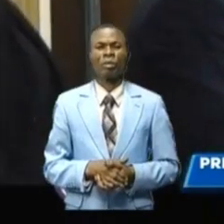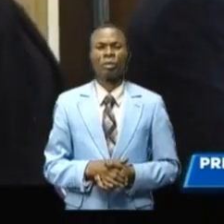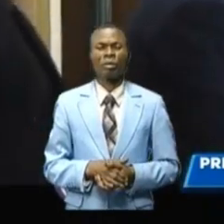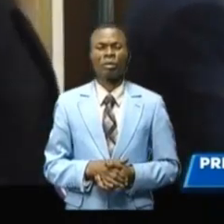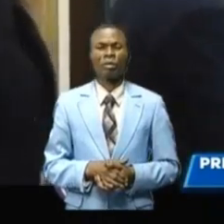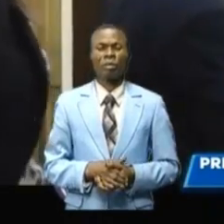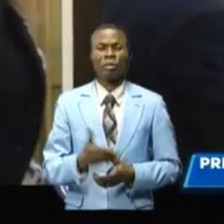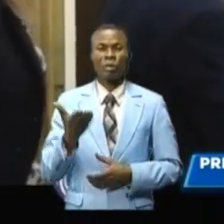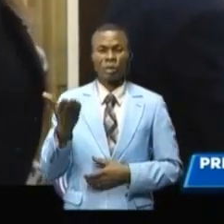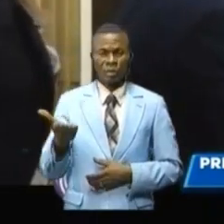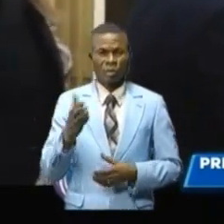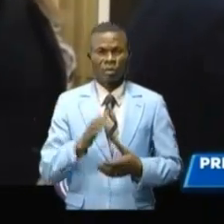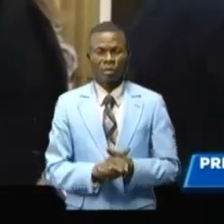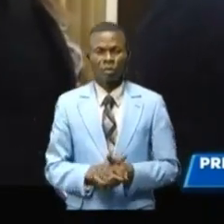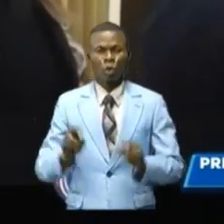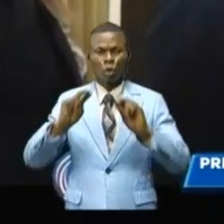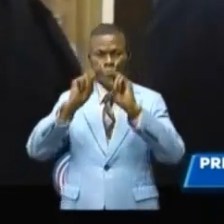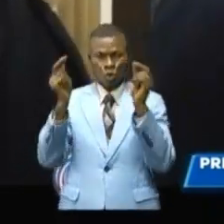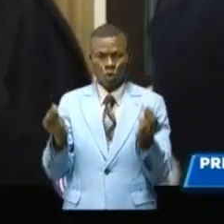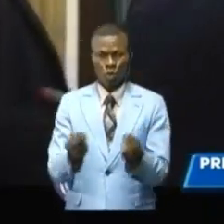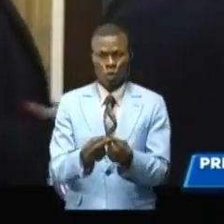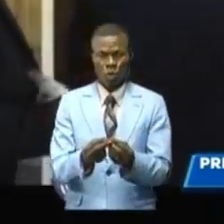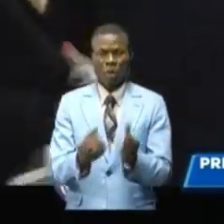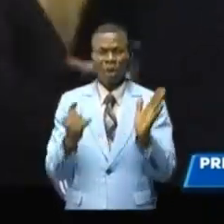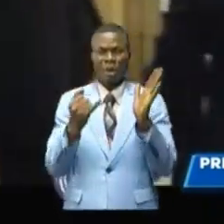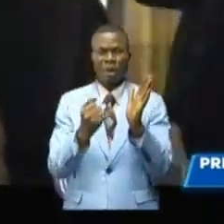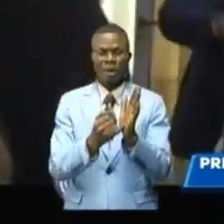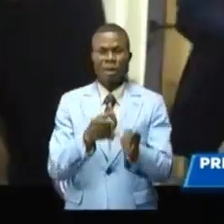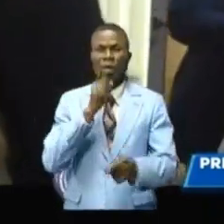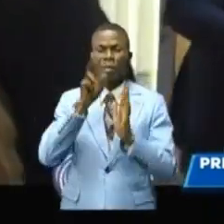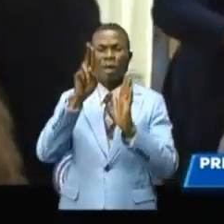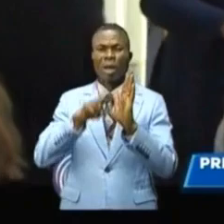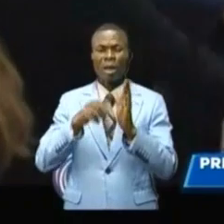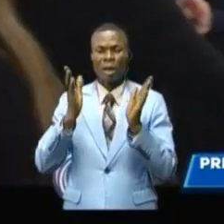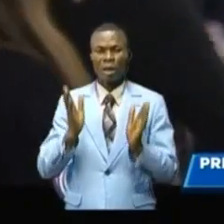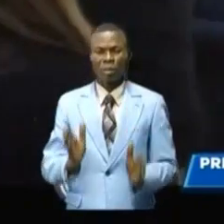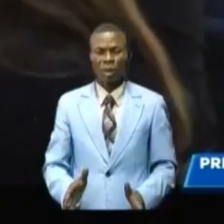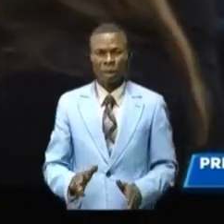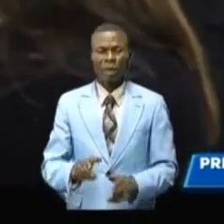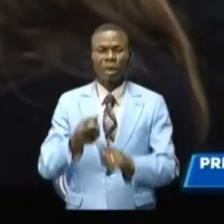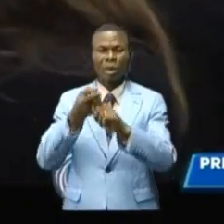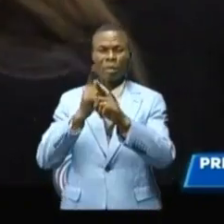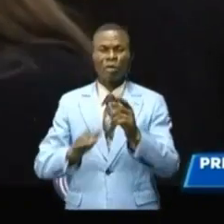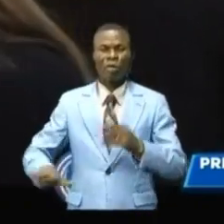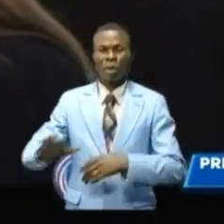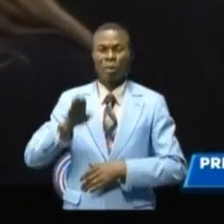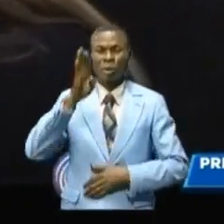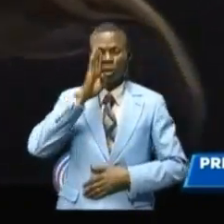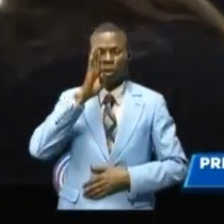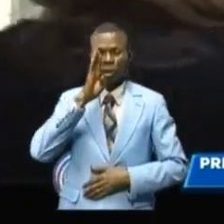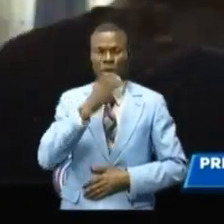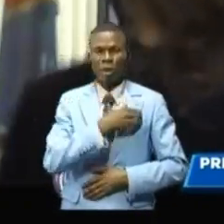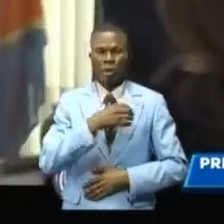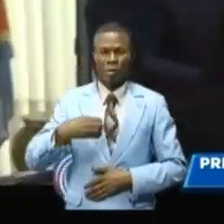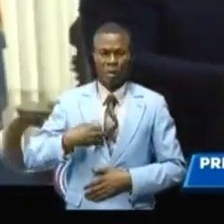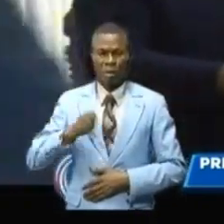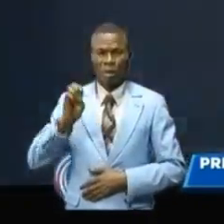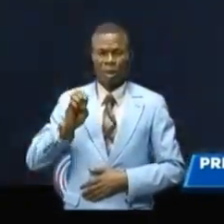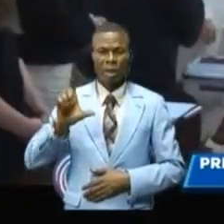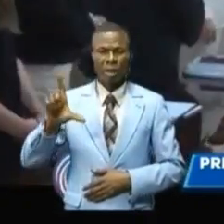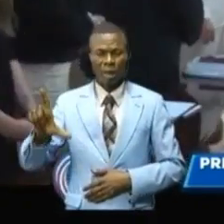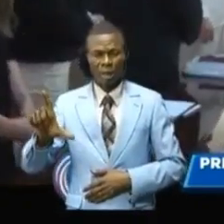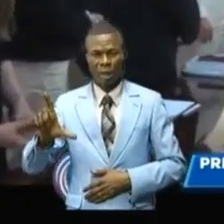Il s'est agi d'une délégation de 6 parlementaires de différentes parties de la Belgique, conduite par Madame Else Van